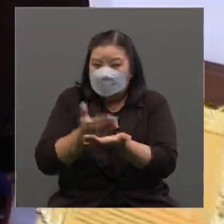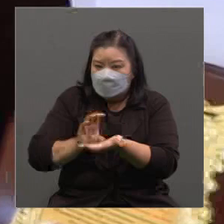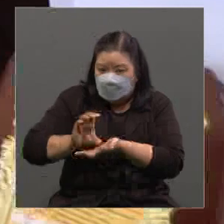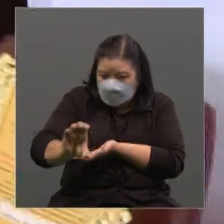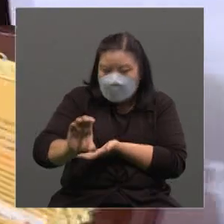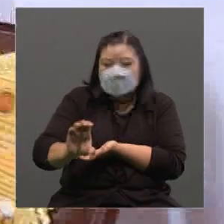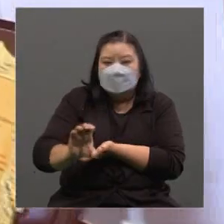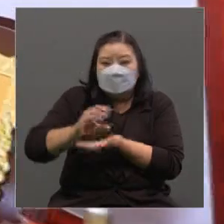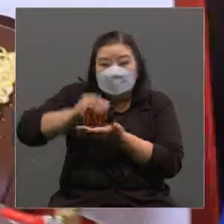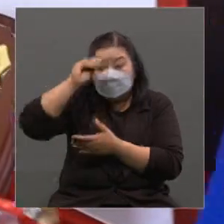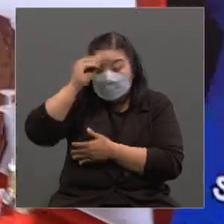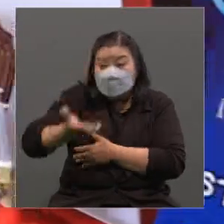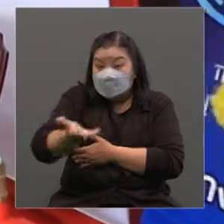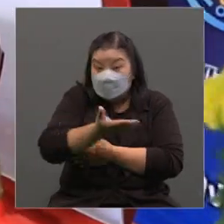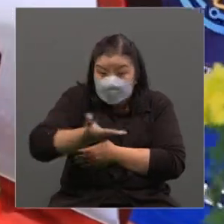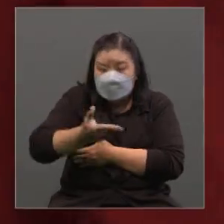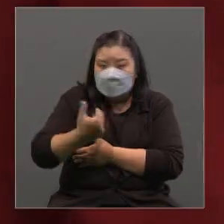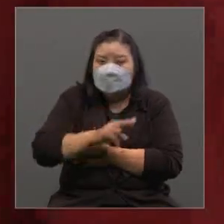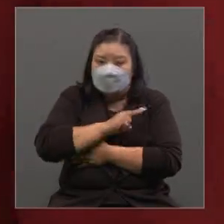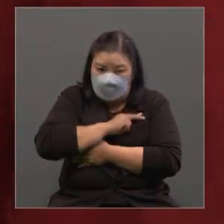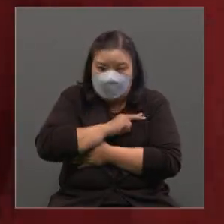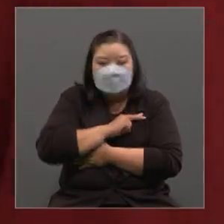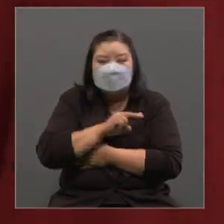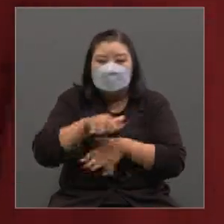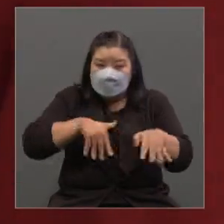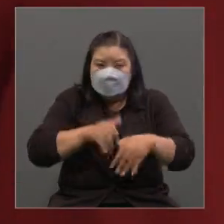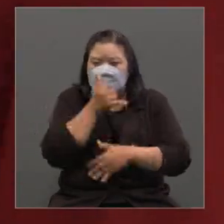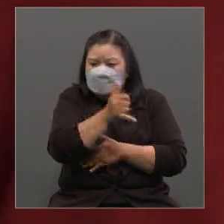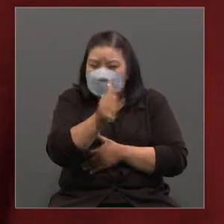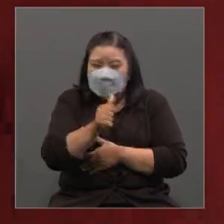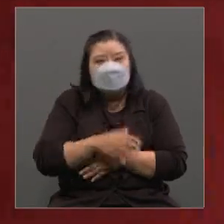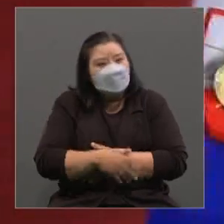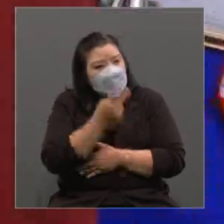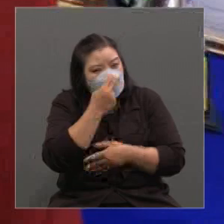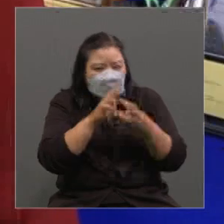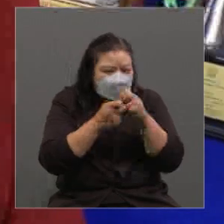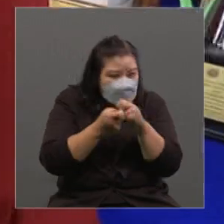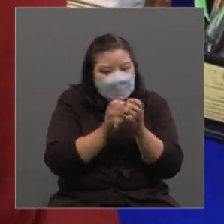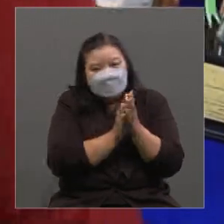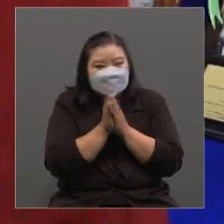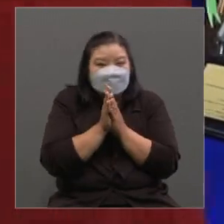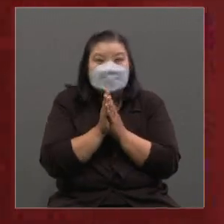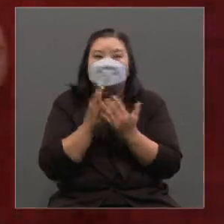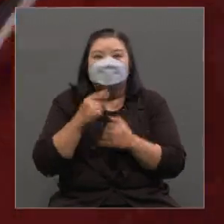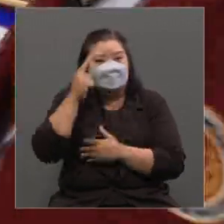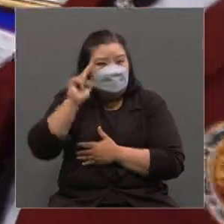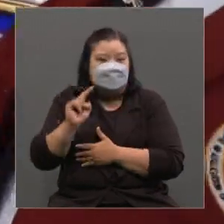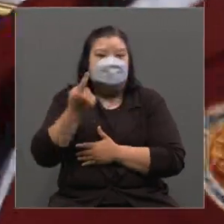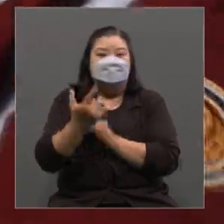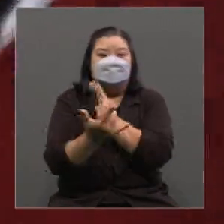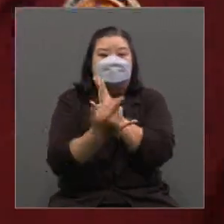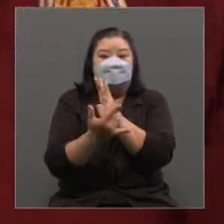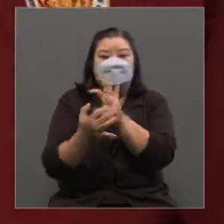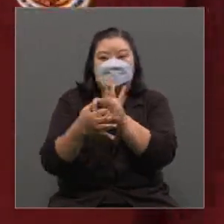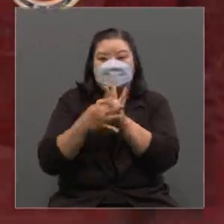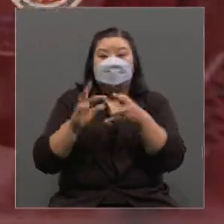ส่งเสริมให้นักศึกษาได้ลงพื้นที่ภายในชุมชนเพื่อรับทราบปัญหาที่เกิดขึ้นทำให้เกิดเป็นนวัตกรรมที่ช่วยแ